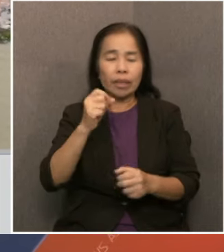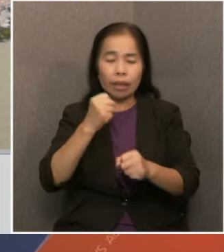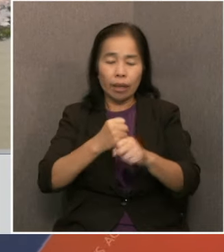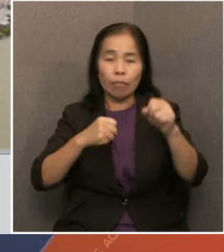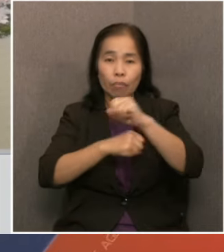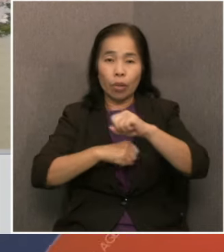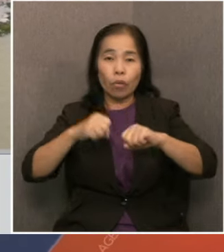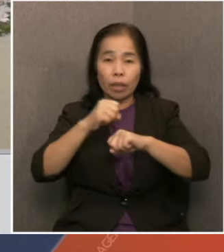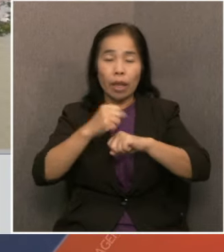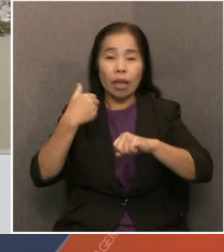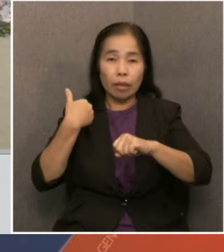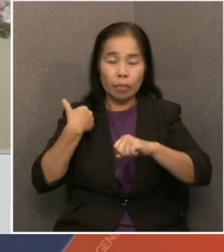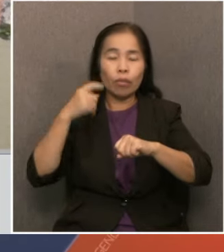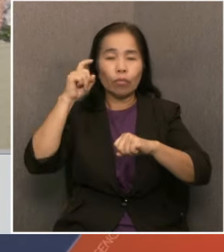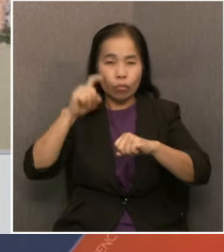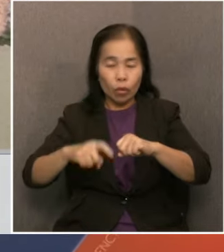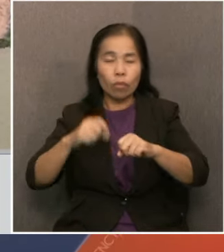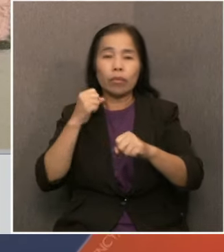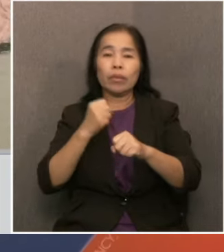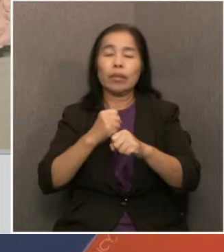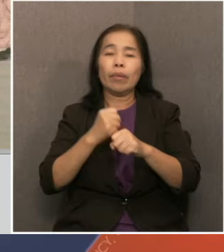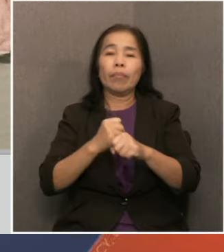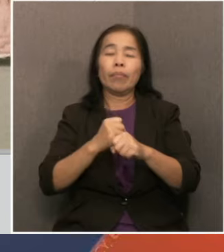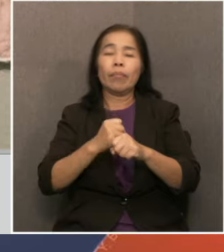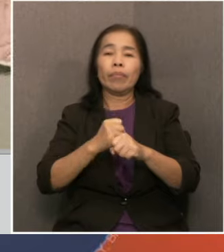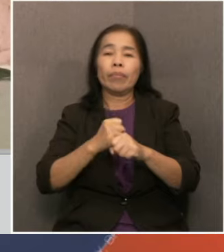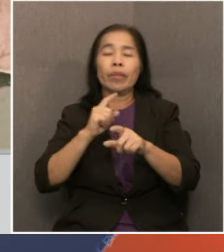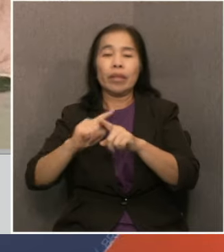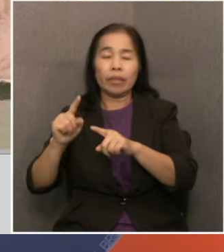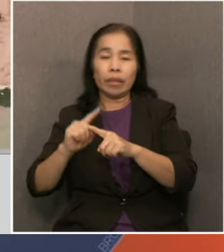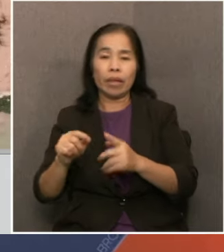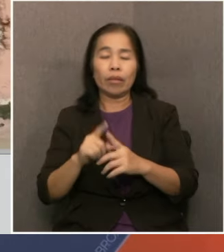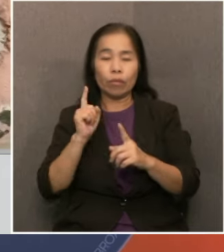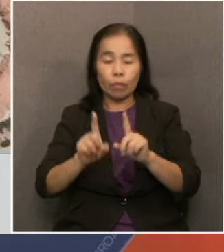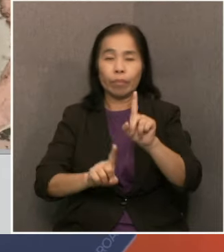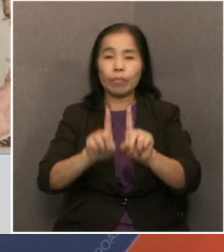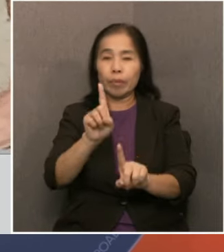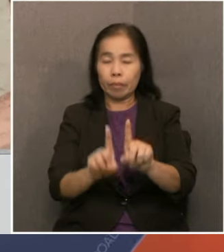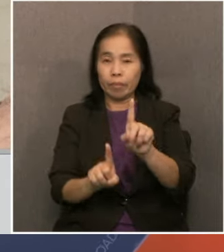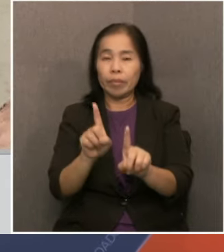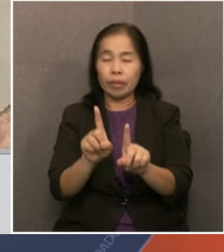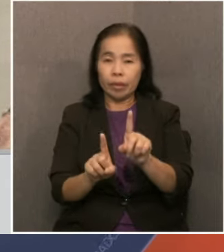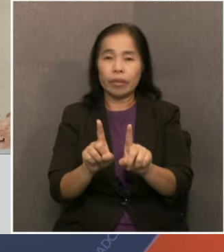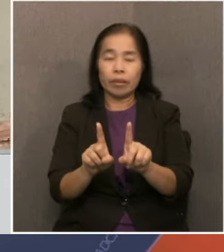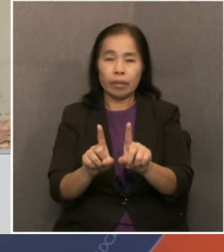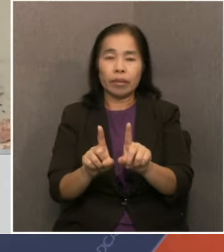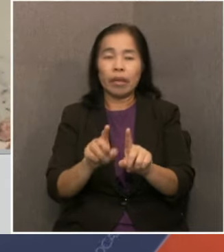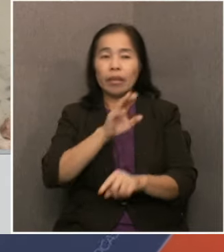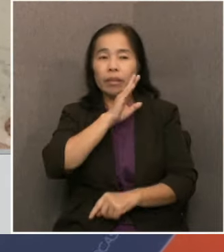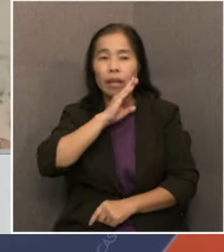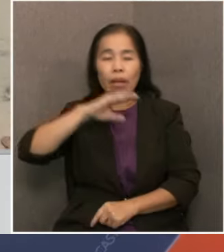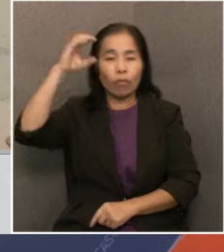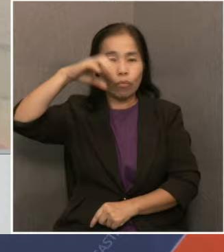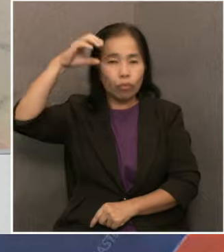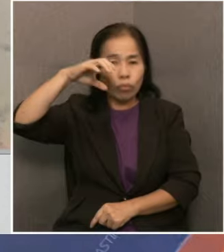็ต้ส Mc basesว่าชาบ้างกรางคาเรือน America นาบชาท่วมสูงเธาไล มา